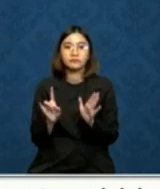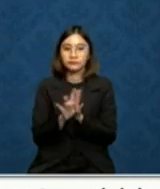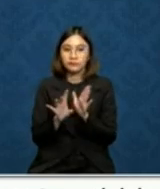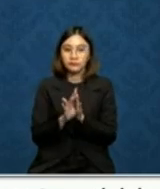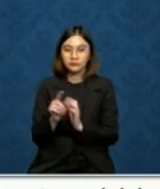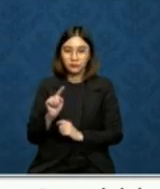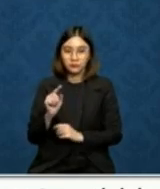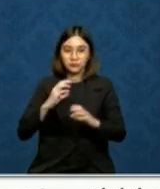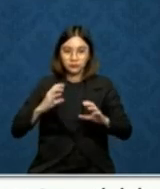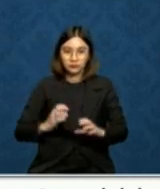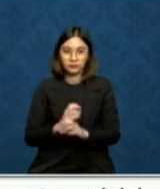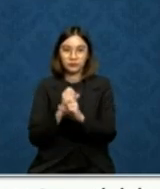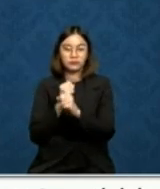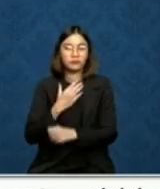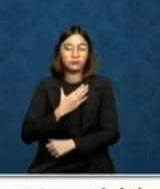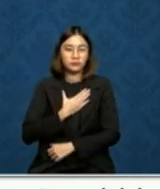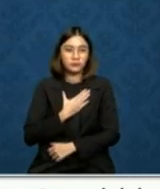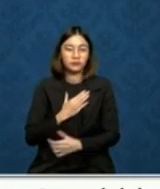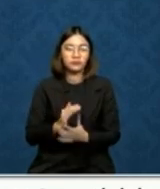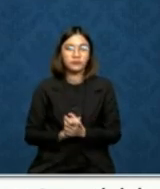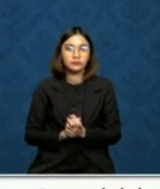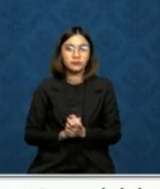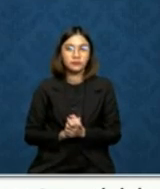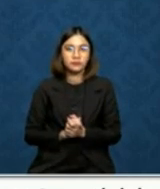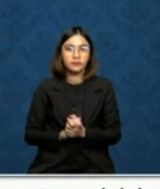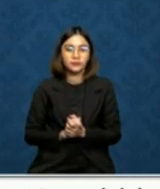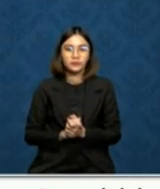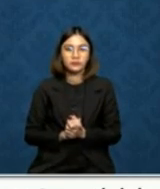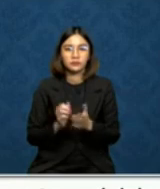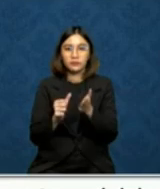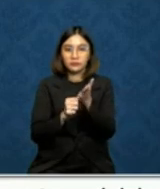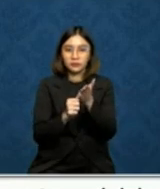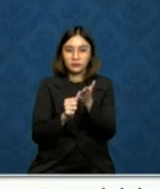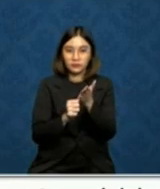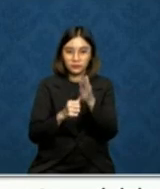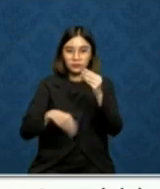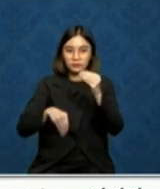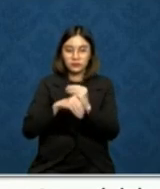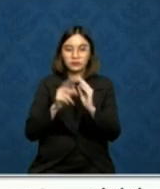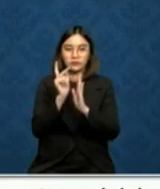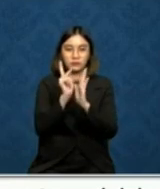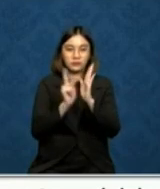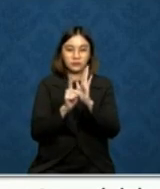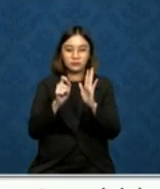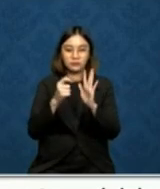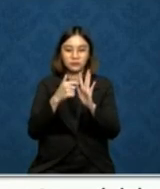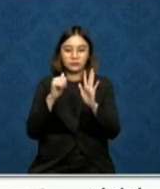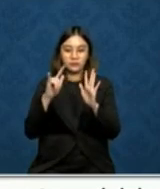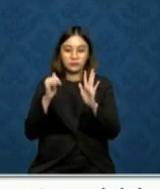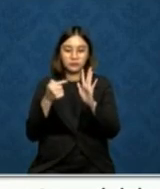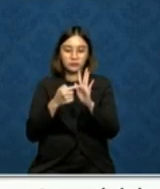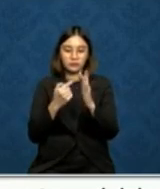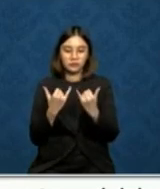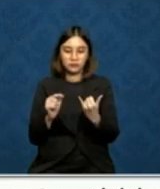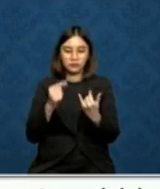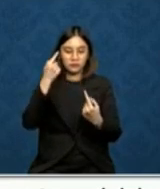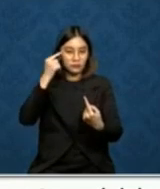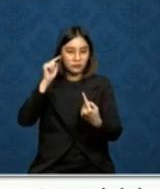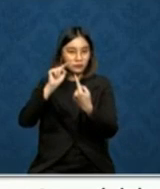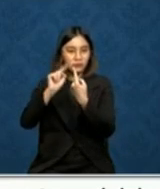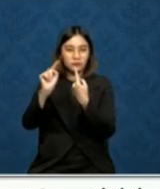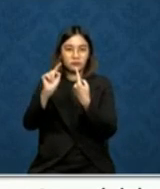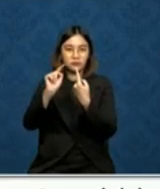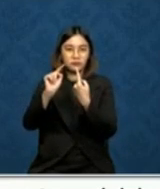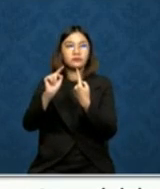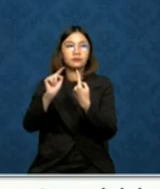ายเป็นข้อสรุปของผมนะครับท่านประธานการแก้ไขเพิ่มเติมประมวลกฎหมายอาญานี้มีเป้าหมาย